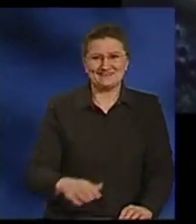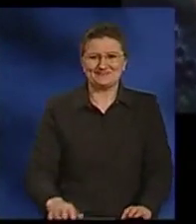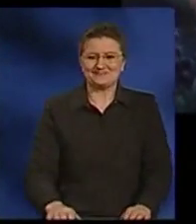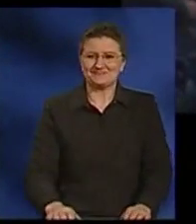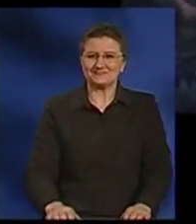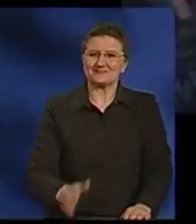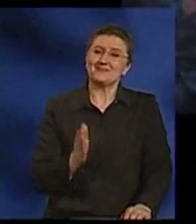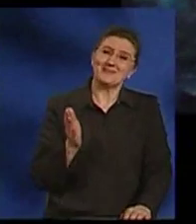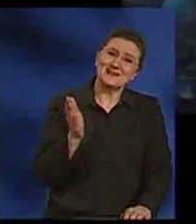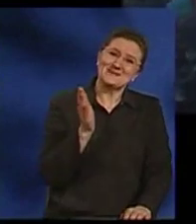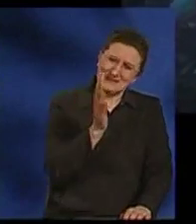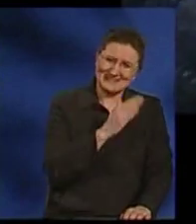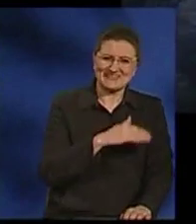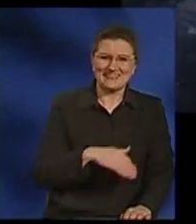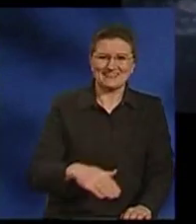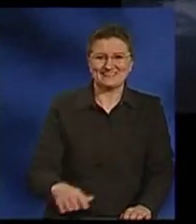Пошли!